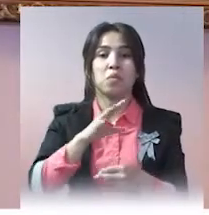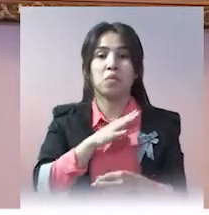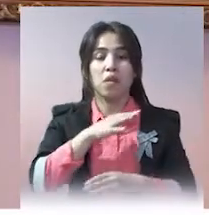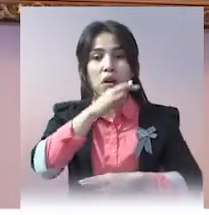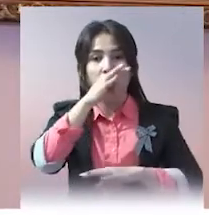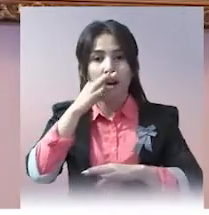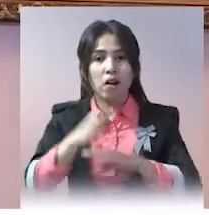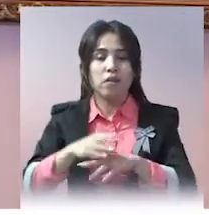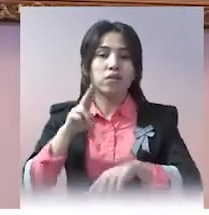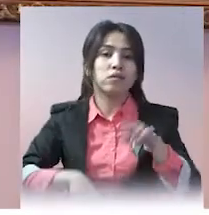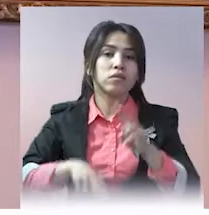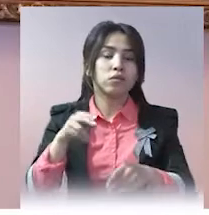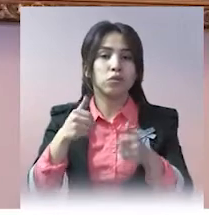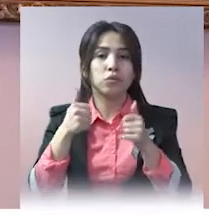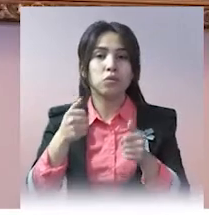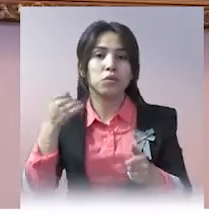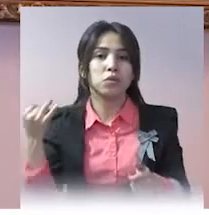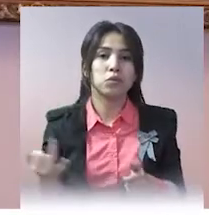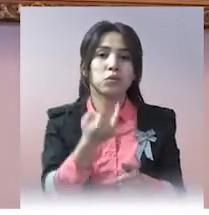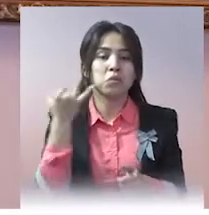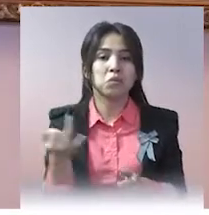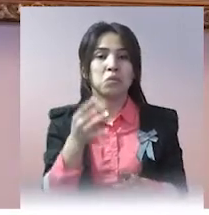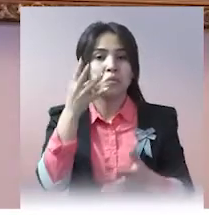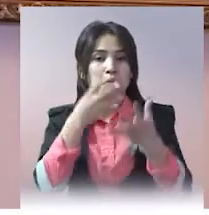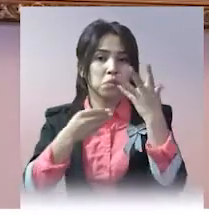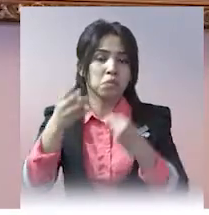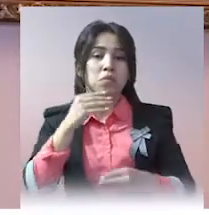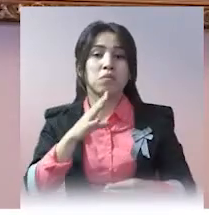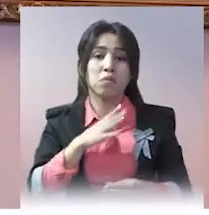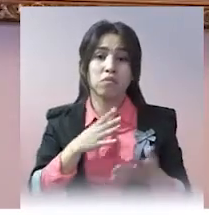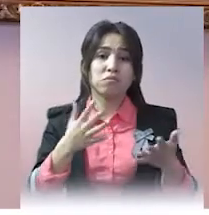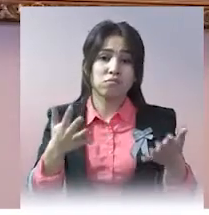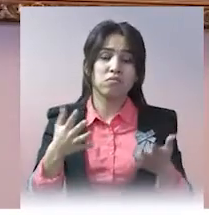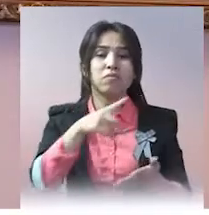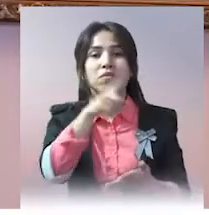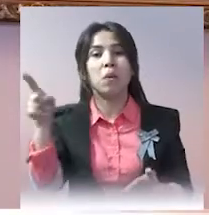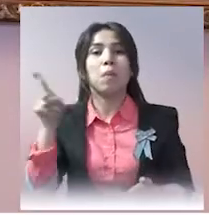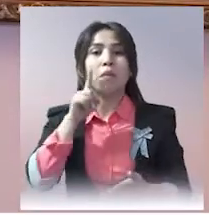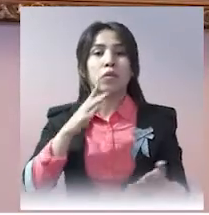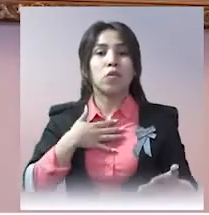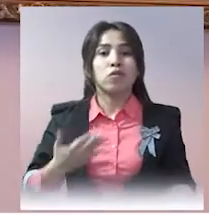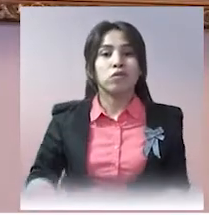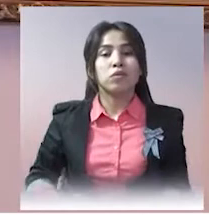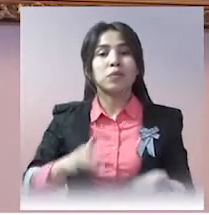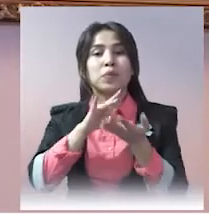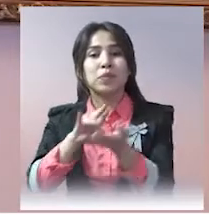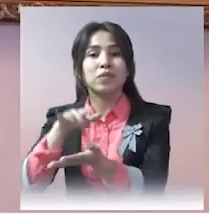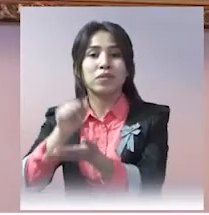Жалпы бақшаларда қазақша сөйлейтін, қазақша ән айтатын ойыншықтар болу. Алып қарағанда табиғи заңдылық қой